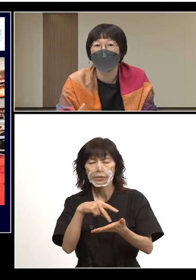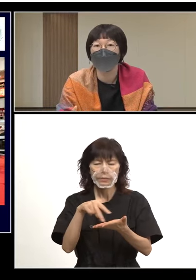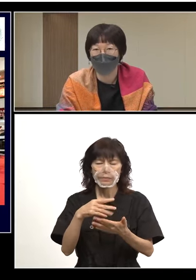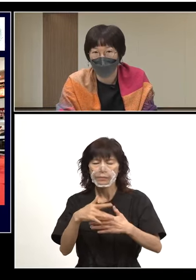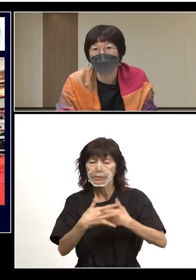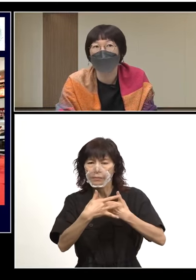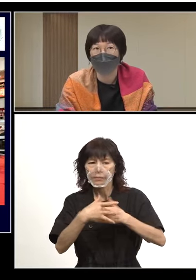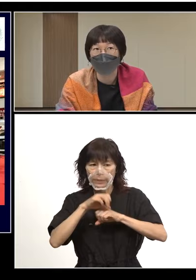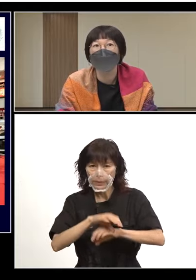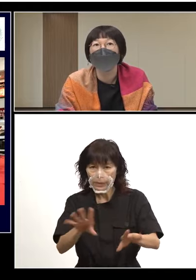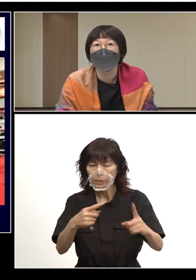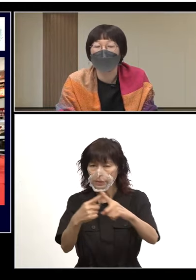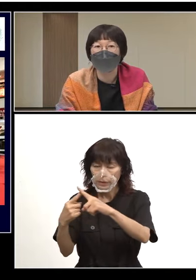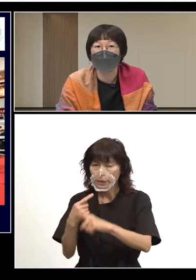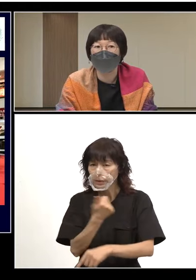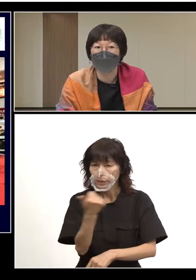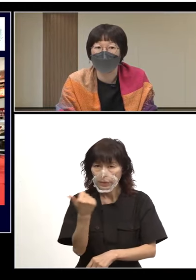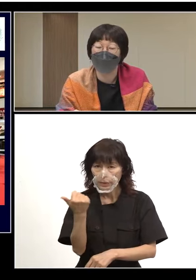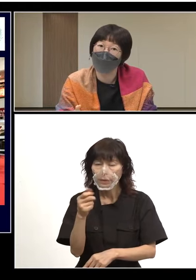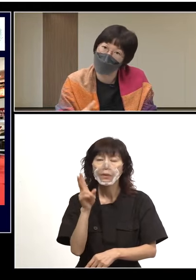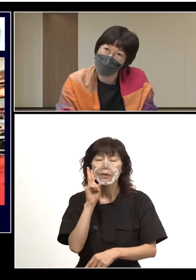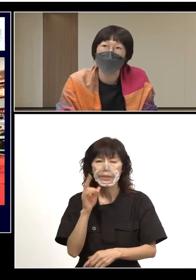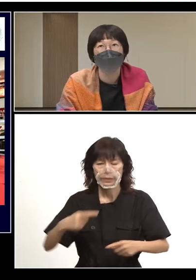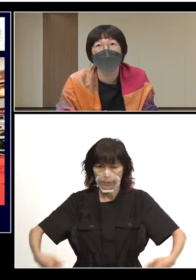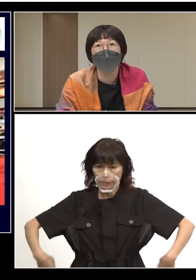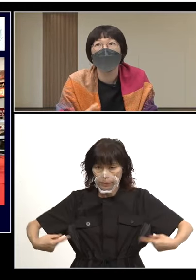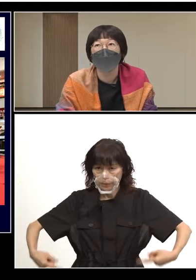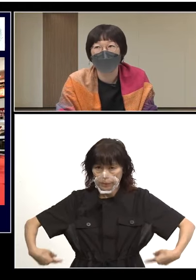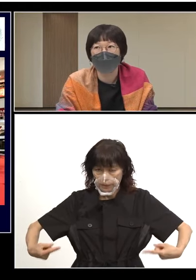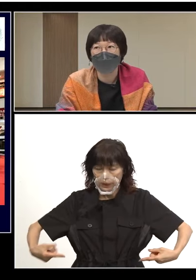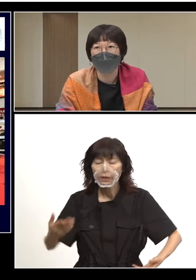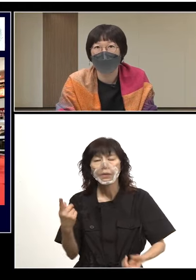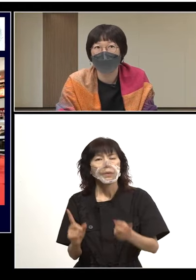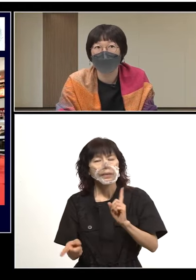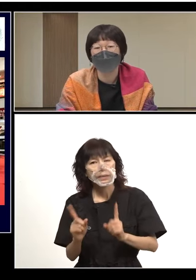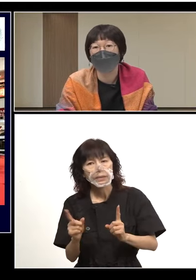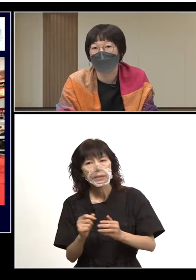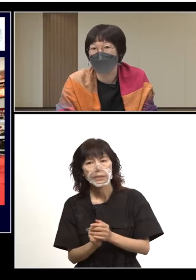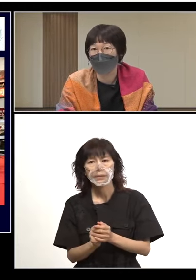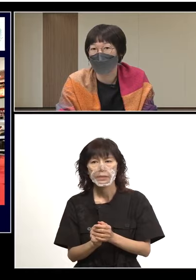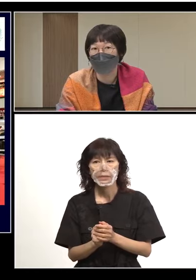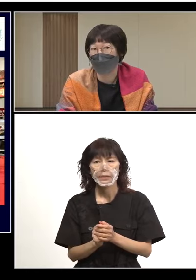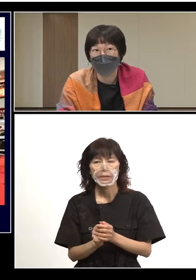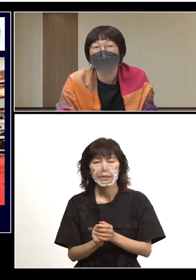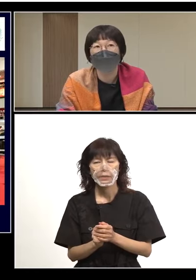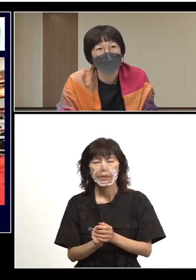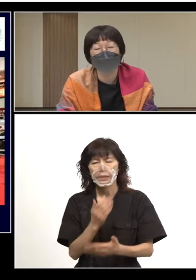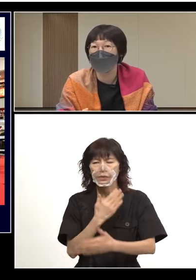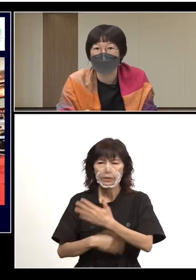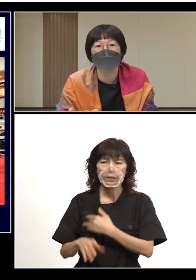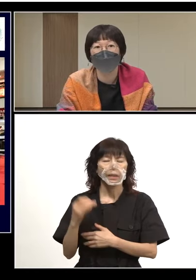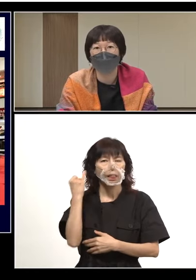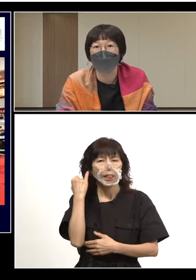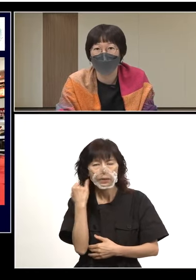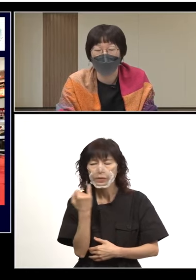去俾所有嘅人咧？我哋例如坐輪椅嘅朋友啊，或者係有身體唔同能力、聽障、